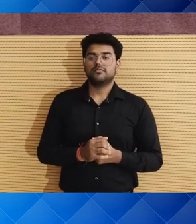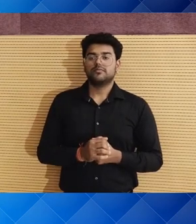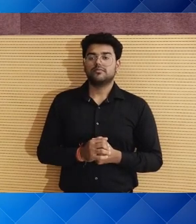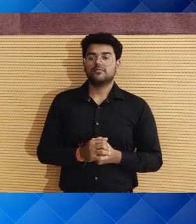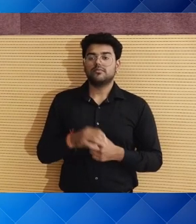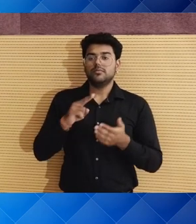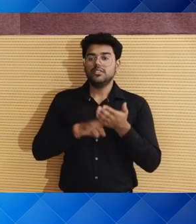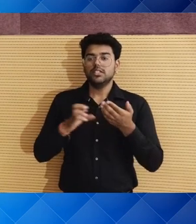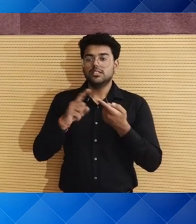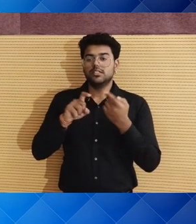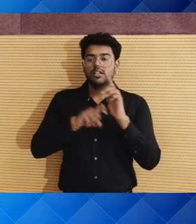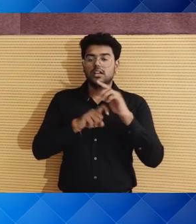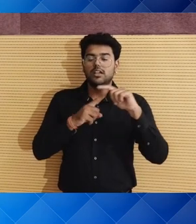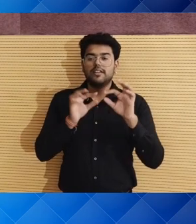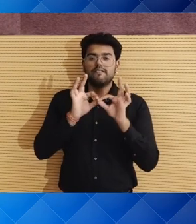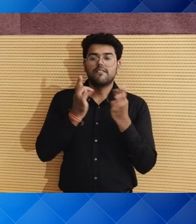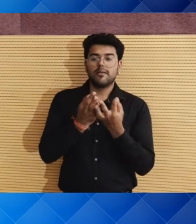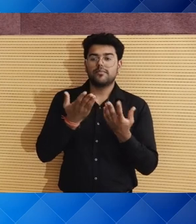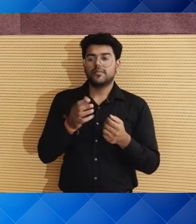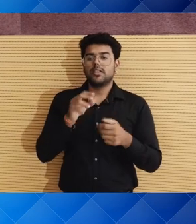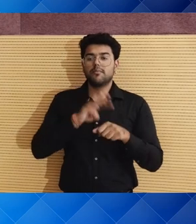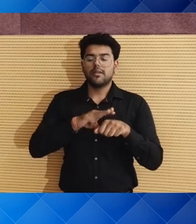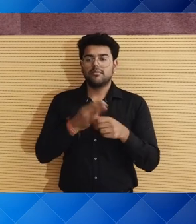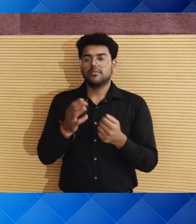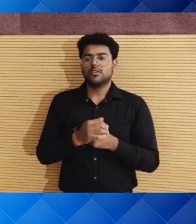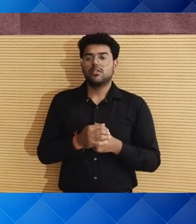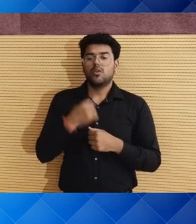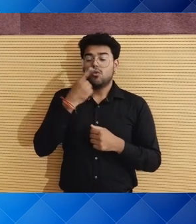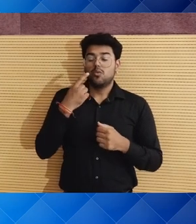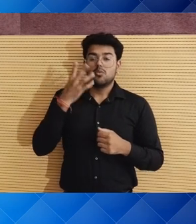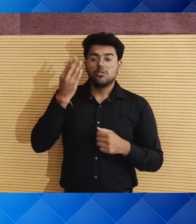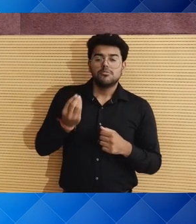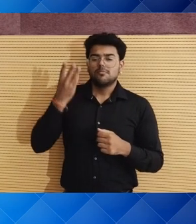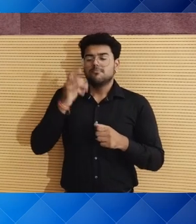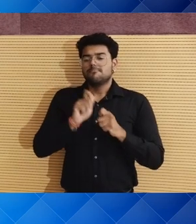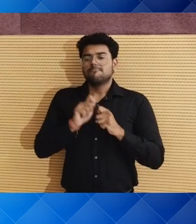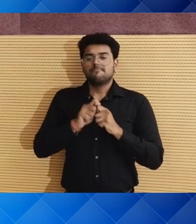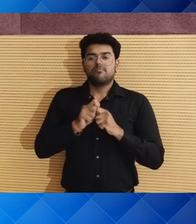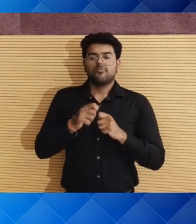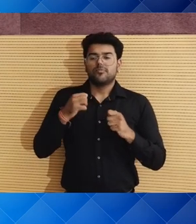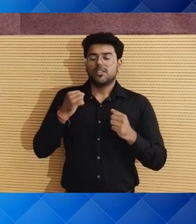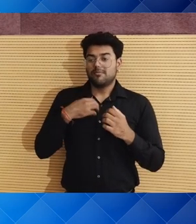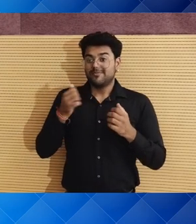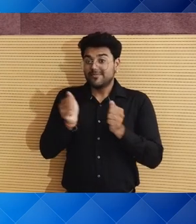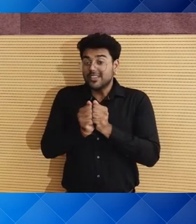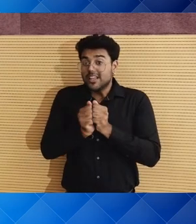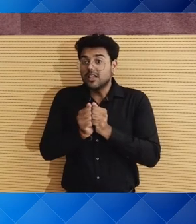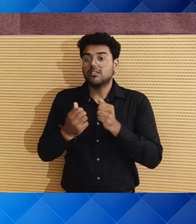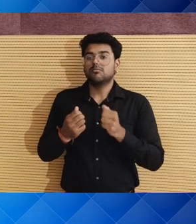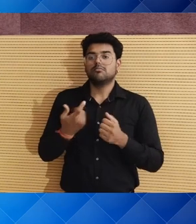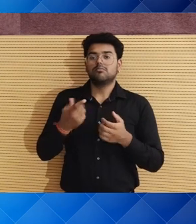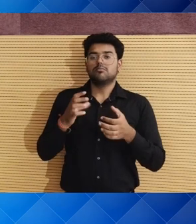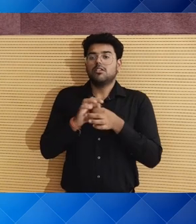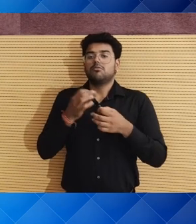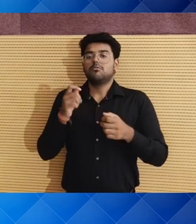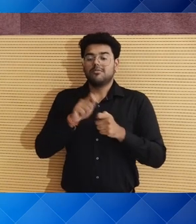अपने NCERT के परिवार के सदस्यों का जिन्होंने कि दिन रात खड़े होकर के हमारे साथ मिल करके इस बीड़े को आगे